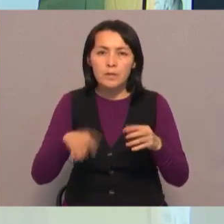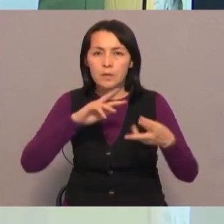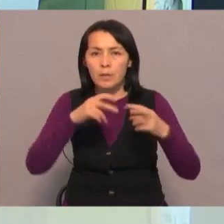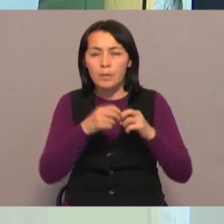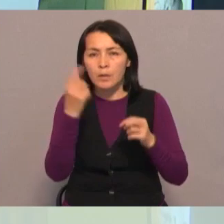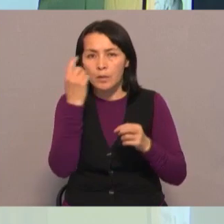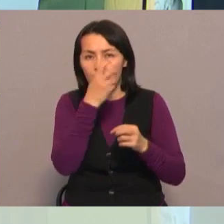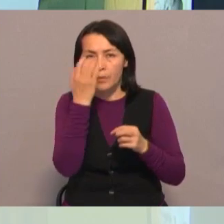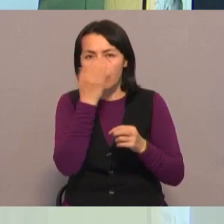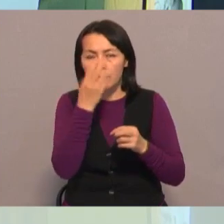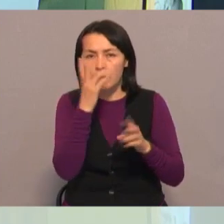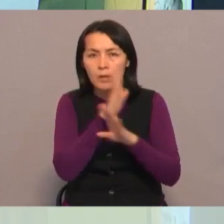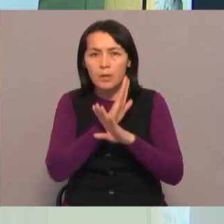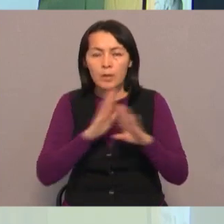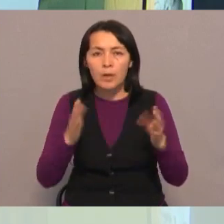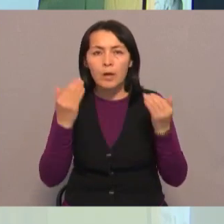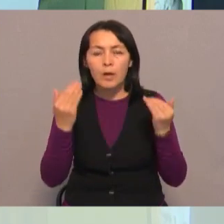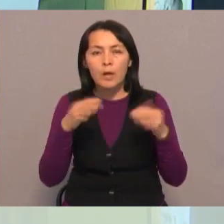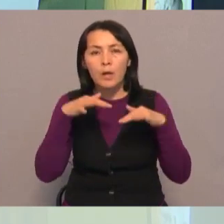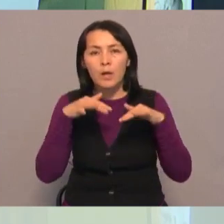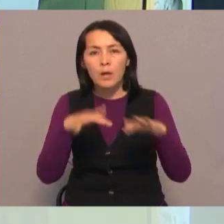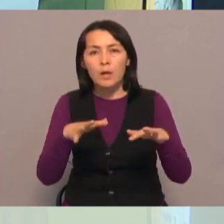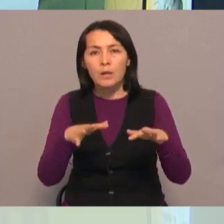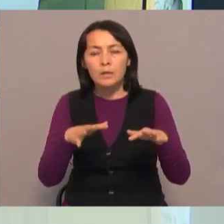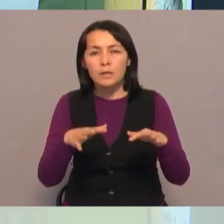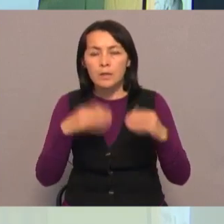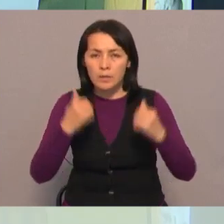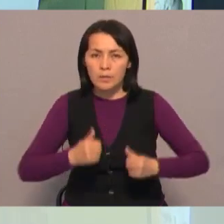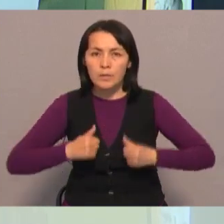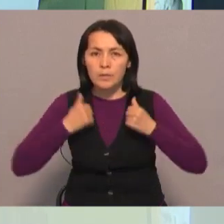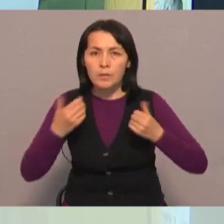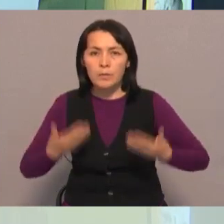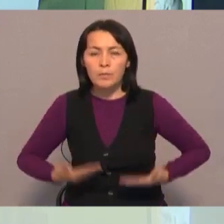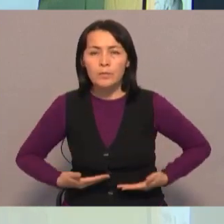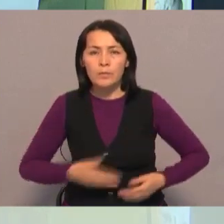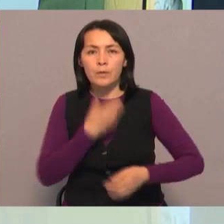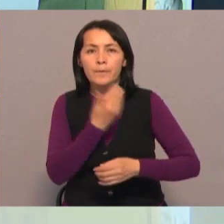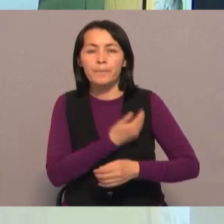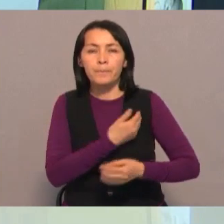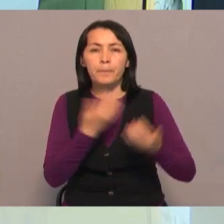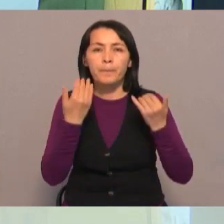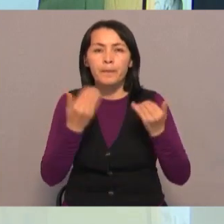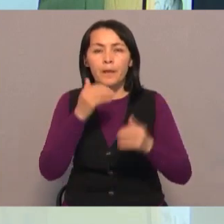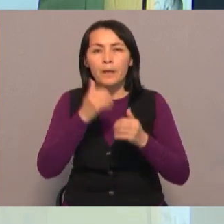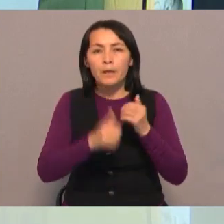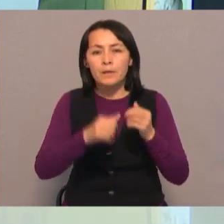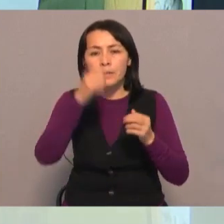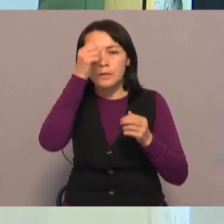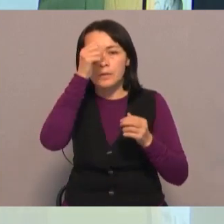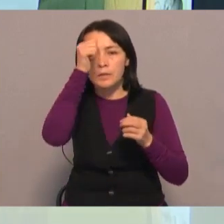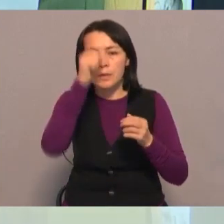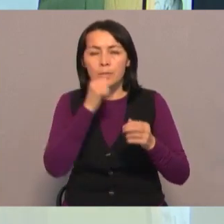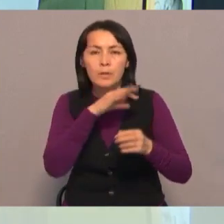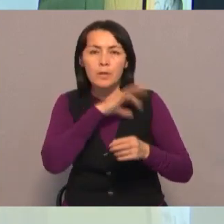со зрением. Несмотря на недуг, он решил сломать стереотипы о людях с инвалидностью. Сейчас ежемесячный доход